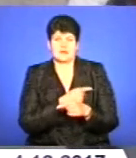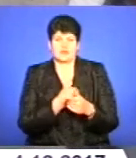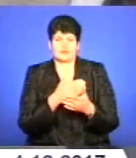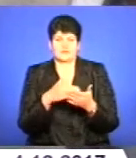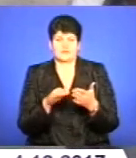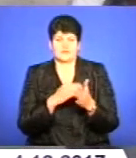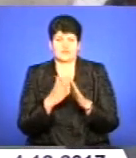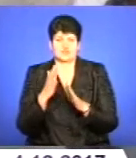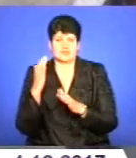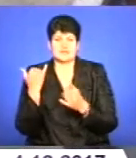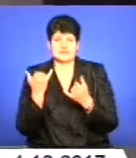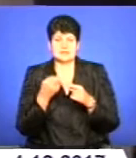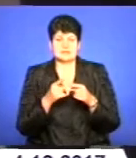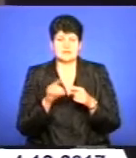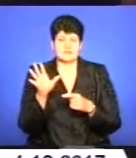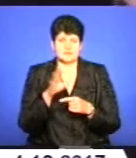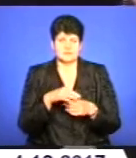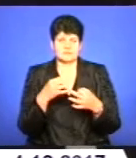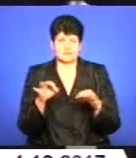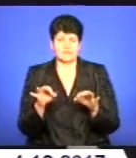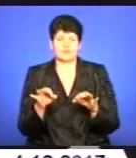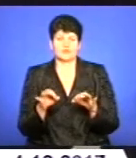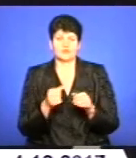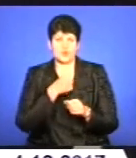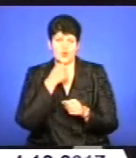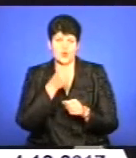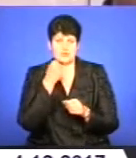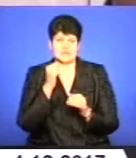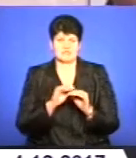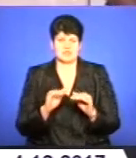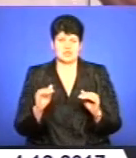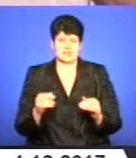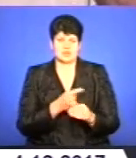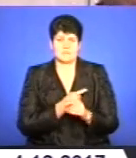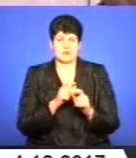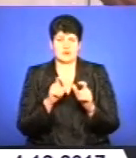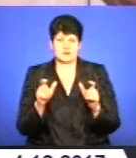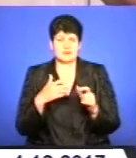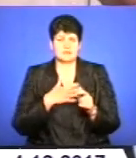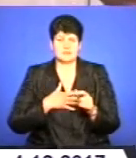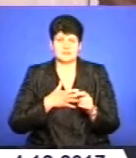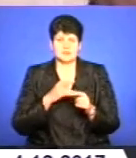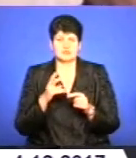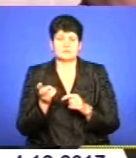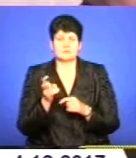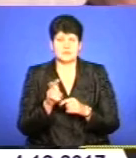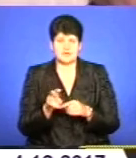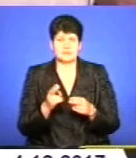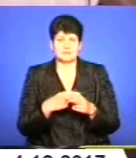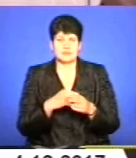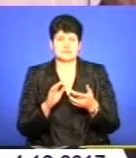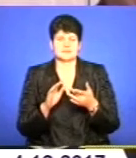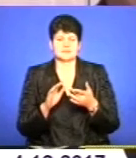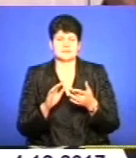електронна система доступна у всіх дорослих поліклініках і у більшості дитячих. Просимо не переживати, якщо хтось прийде, звичайно, без електронної черги, там